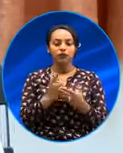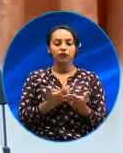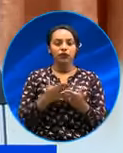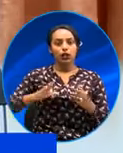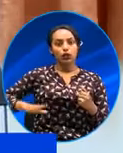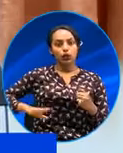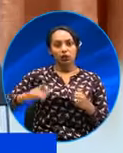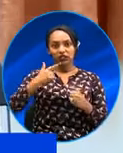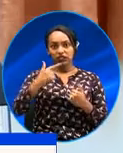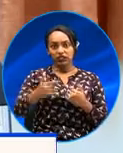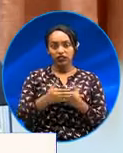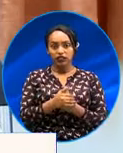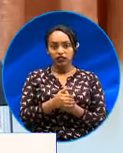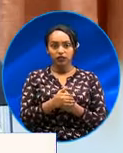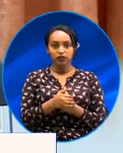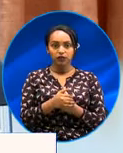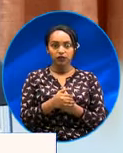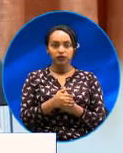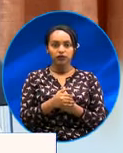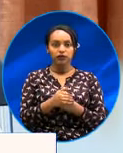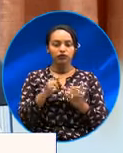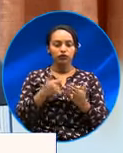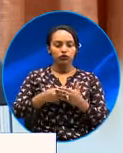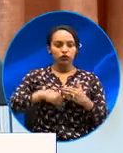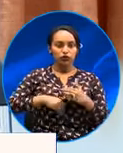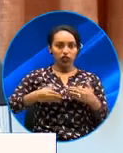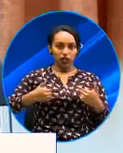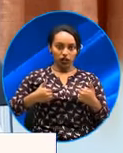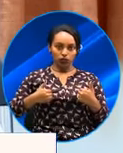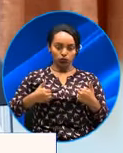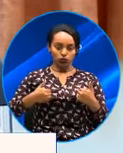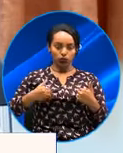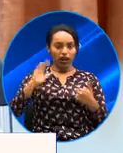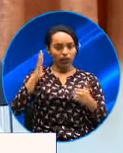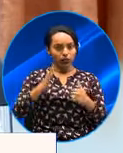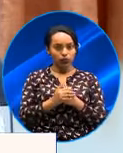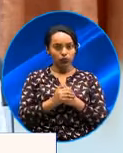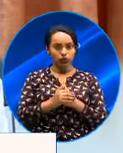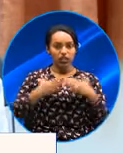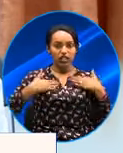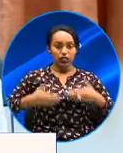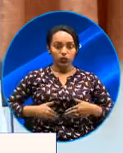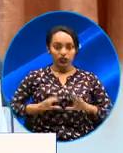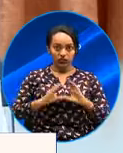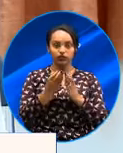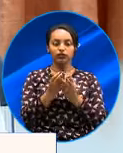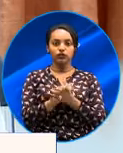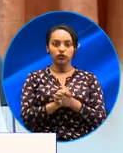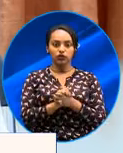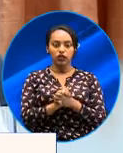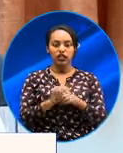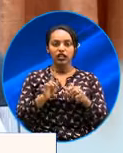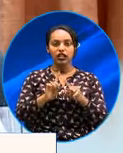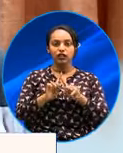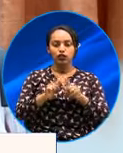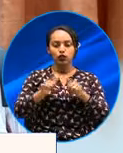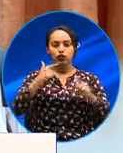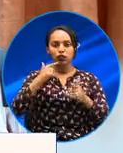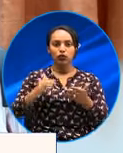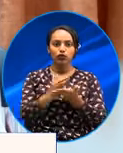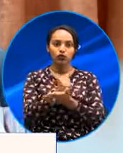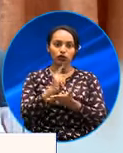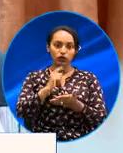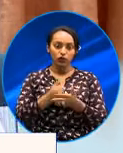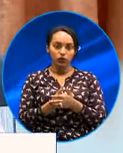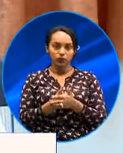እንግዲህ ጉበት ስንል በሰውነታችን ውስጥ ካሉ ኦርጋኖች የሰውነት ክፍሎች ትልቁ ተብሎ